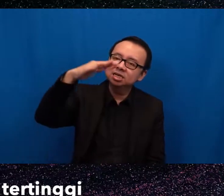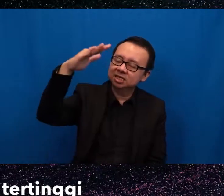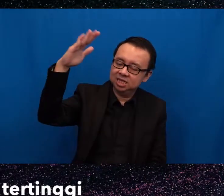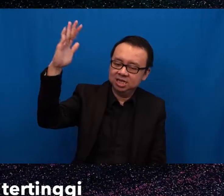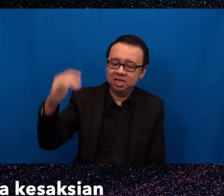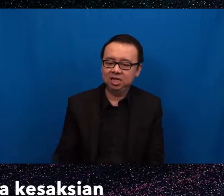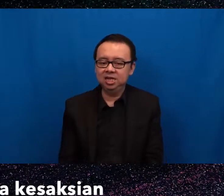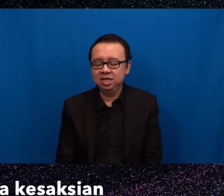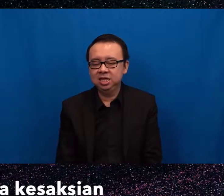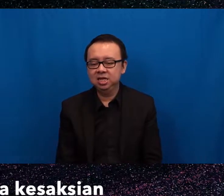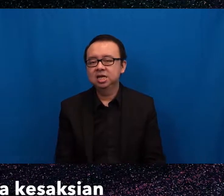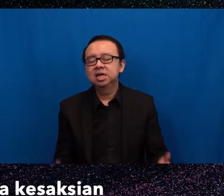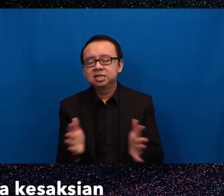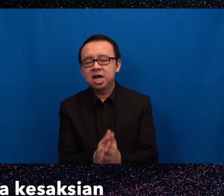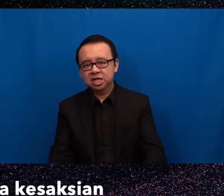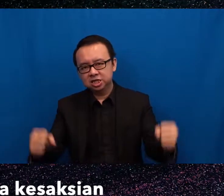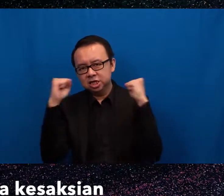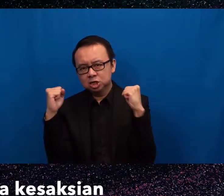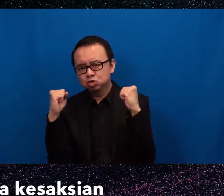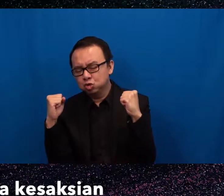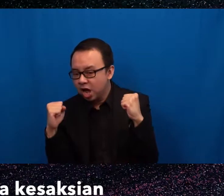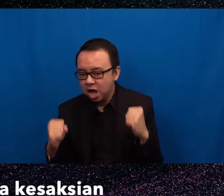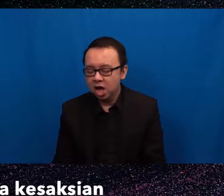yang tertinggi. Dan